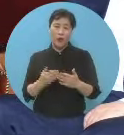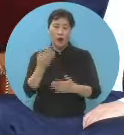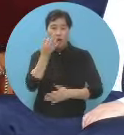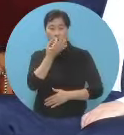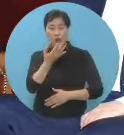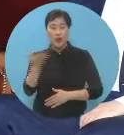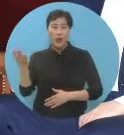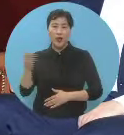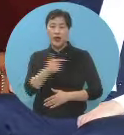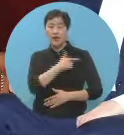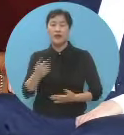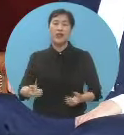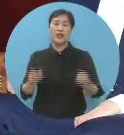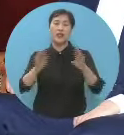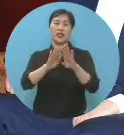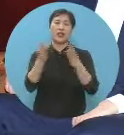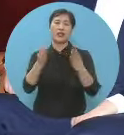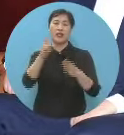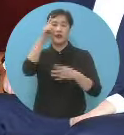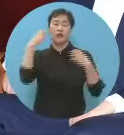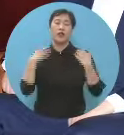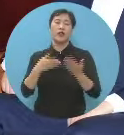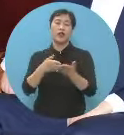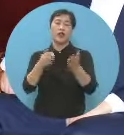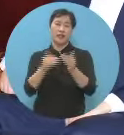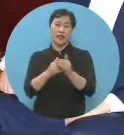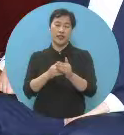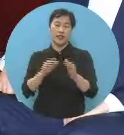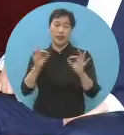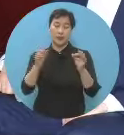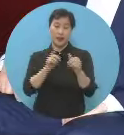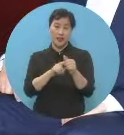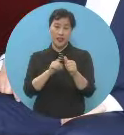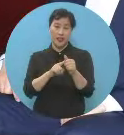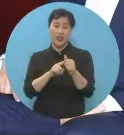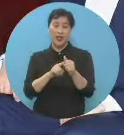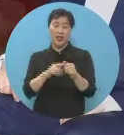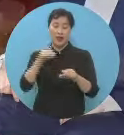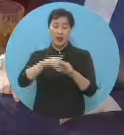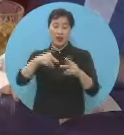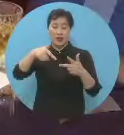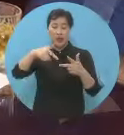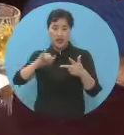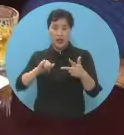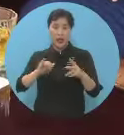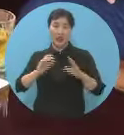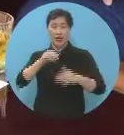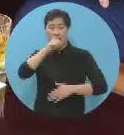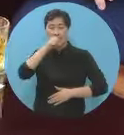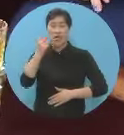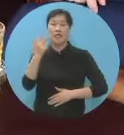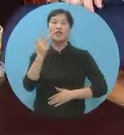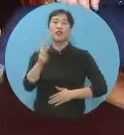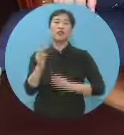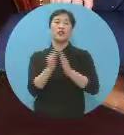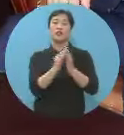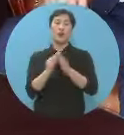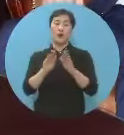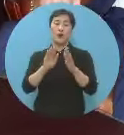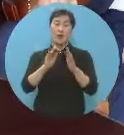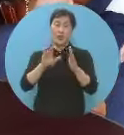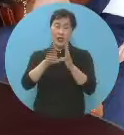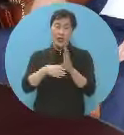대규모 행사 개최를 정부에 제안했습니다. 김영록 전라남도지사는 민선 7기에는 국고예산 7조 원